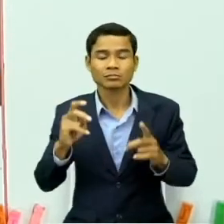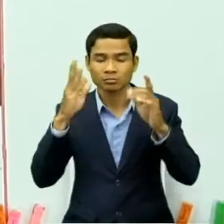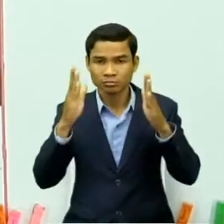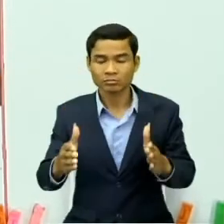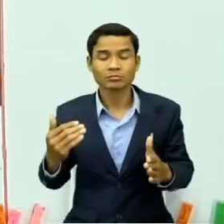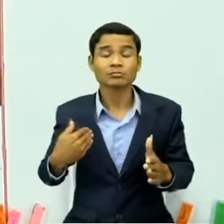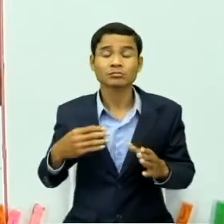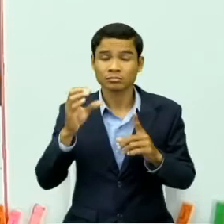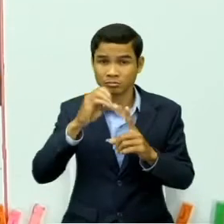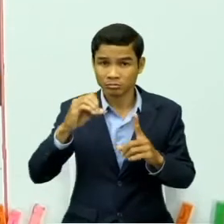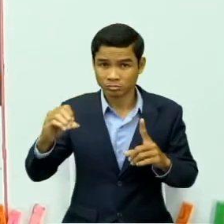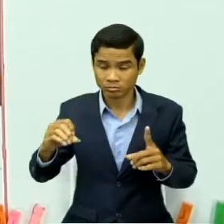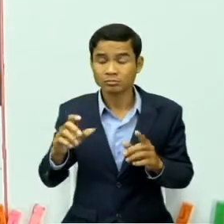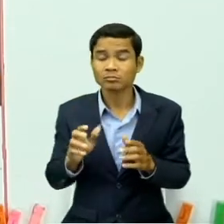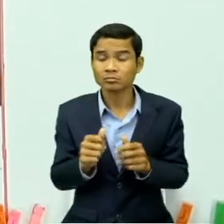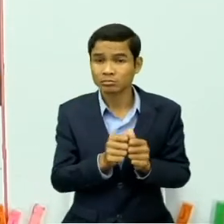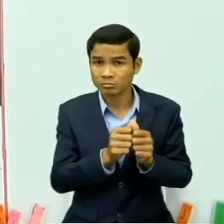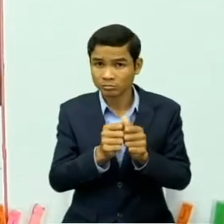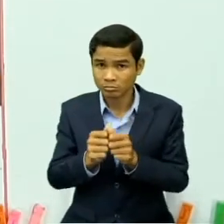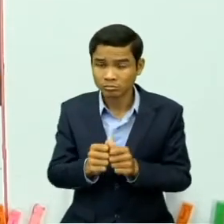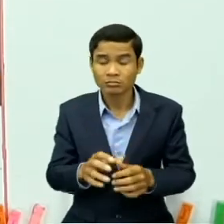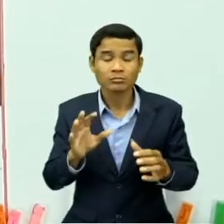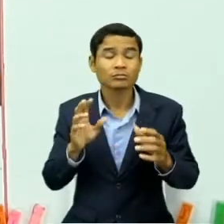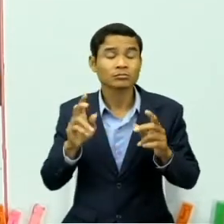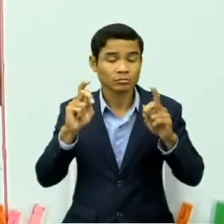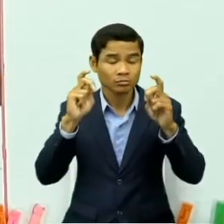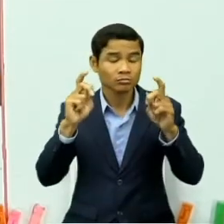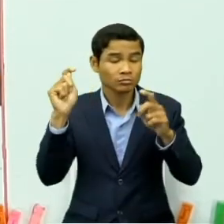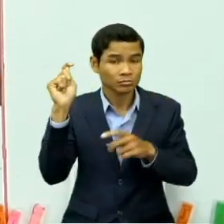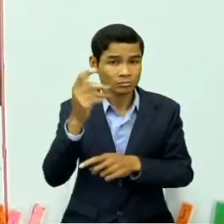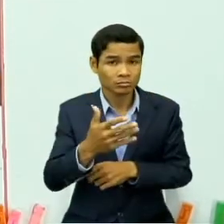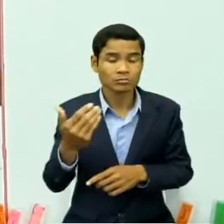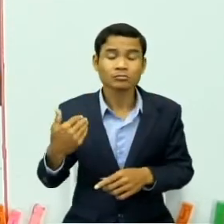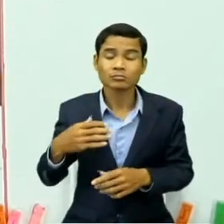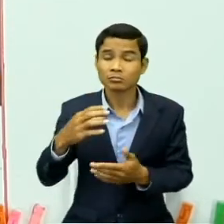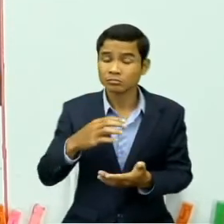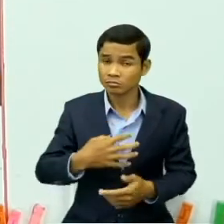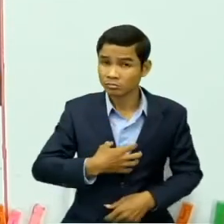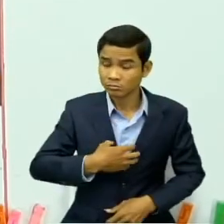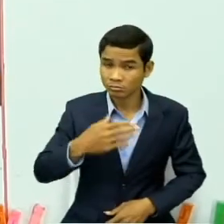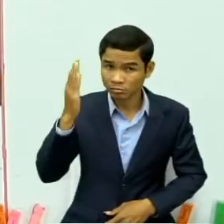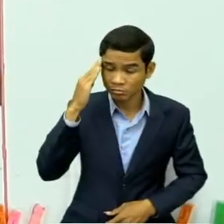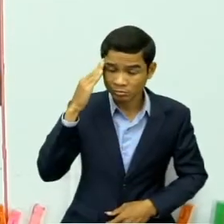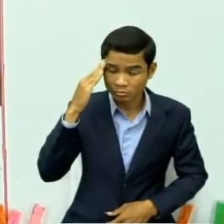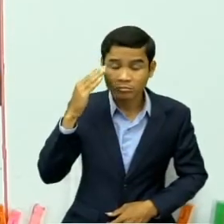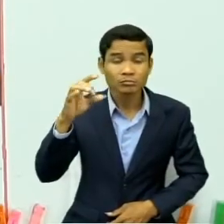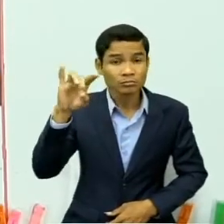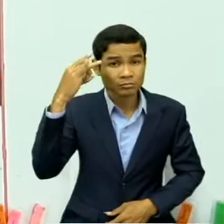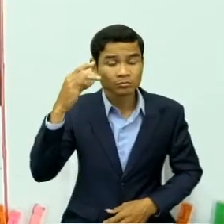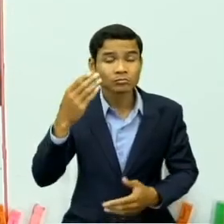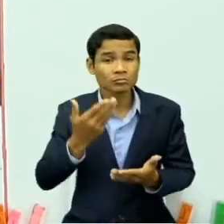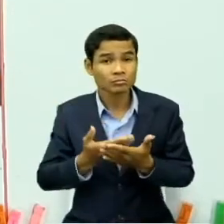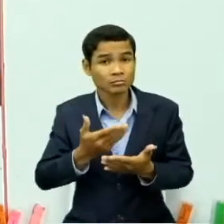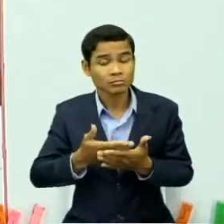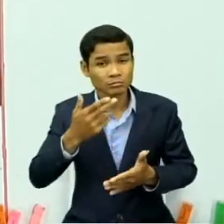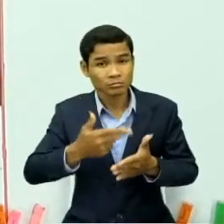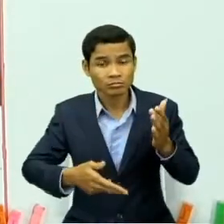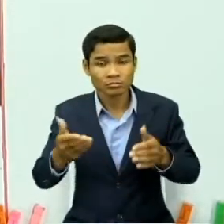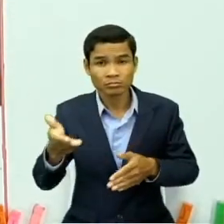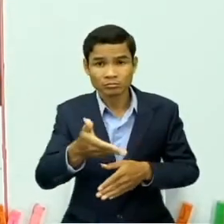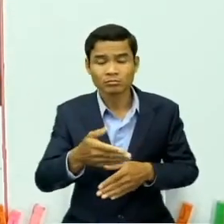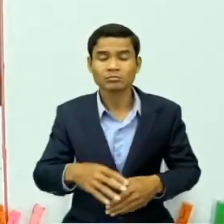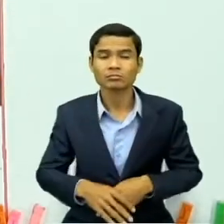tiện tên chùa môi năng rốt phim ta còn chẳng đáng ta bố nó có chùa mơ vầy con chà mơ tặng ạc nền á